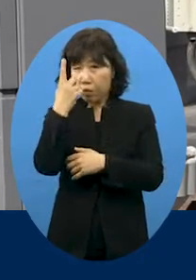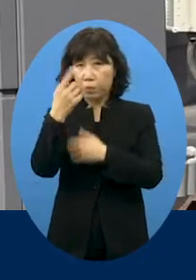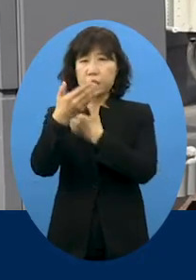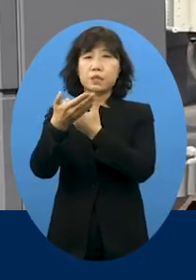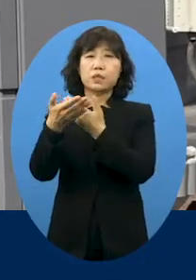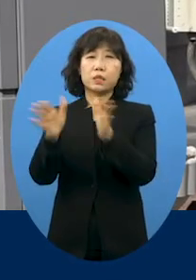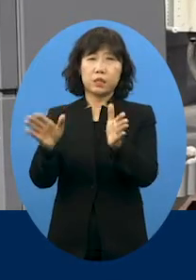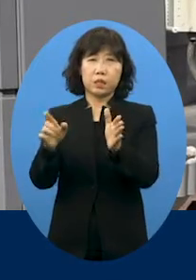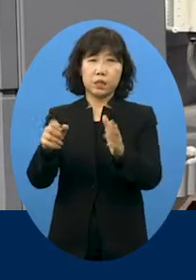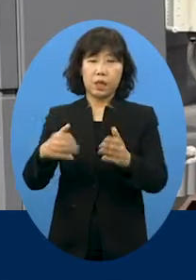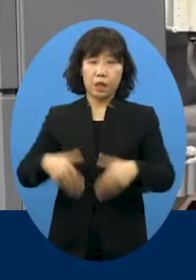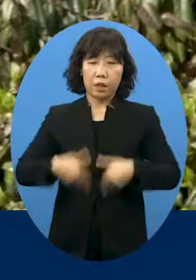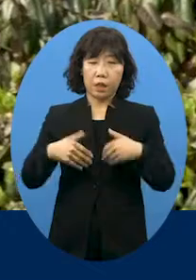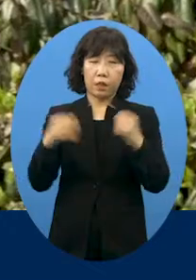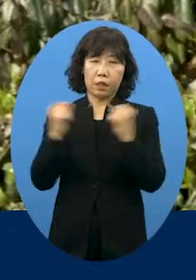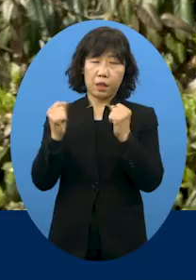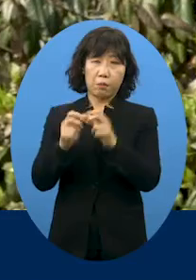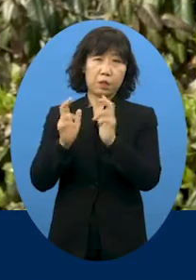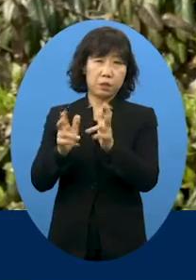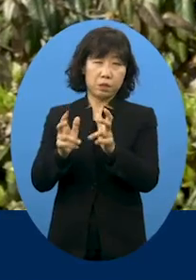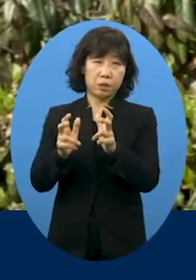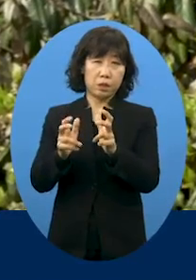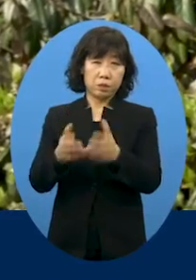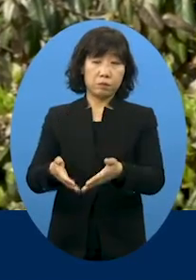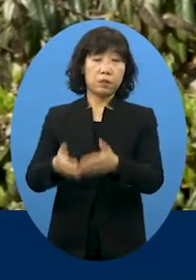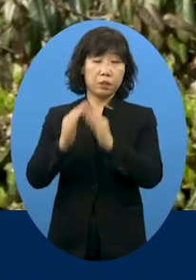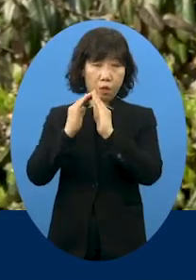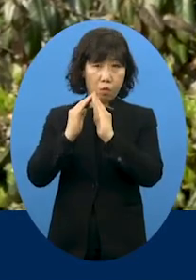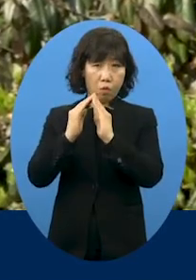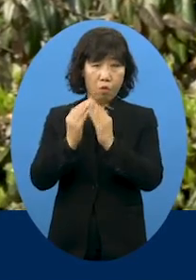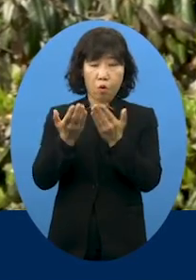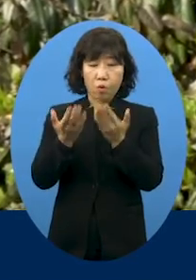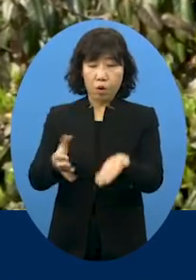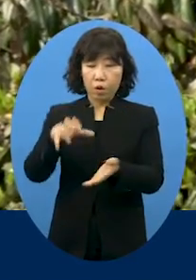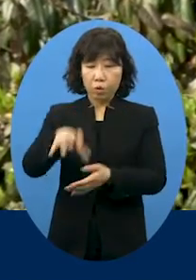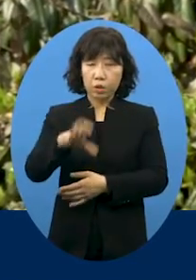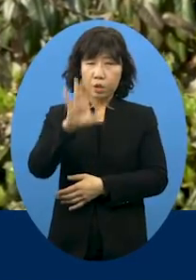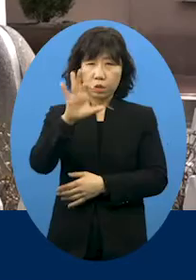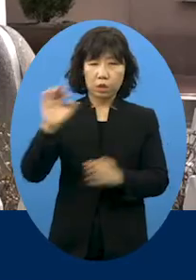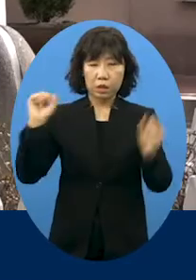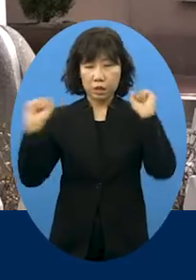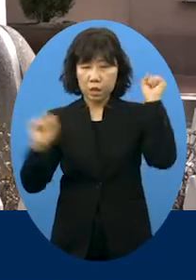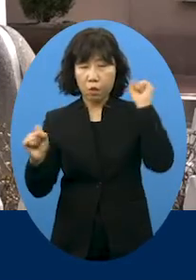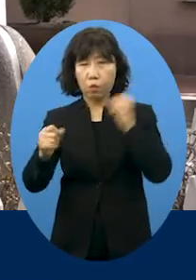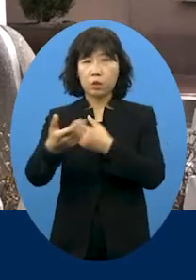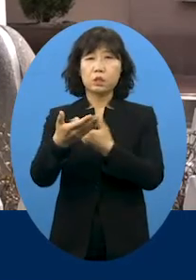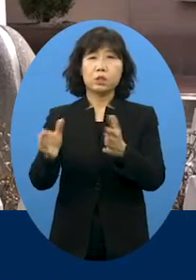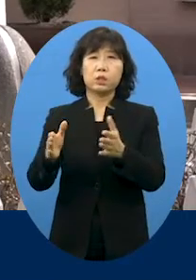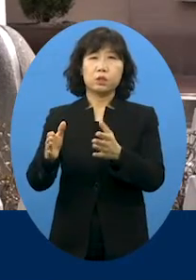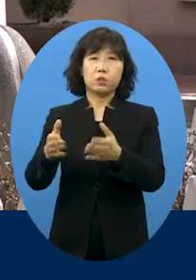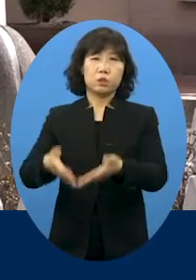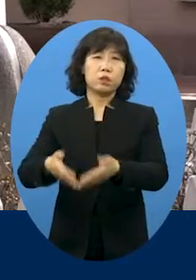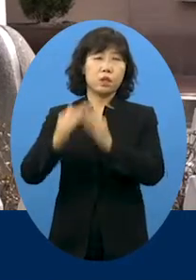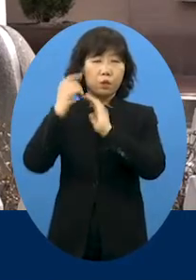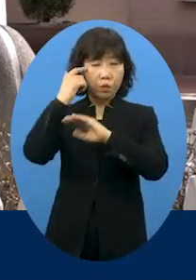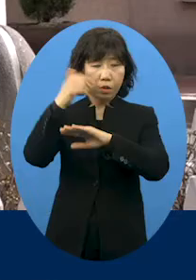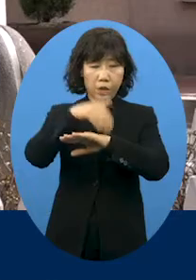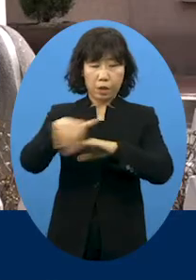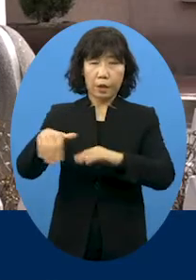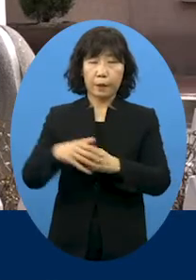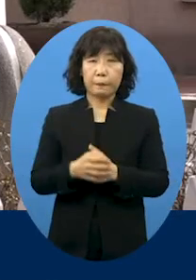냉 난방시설 등 편의시설을 갖추고 휴게 공간 에는 화장실과 샤워 시설을 완비한 도록 유도할